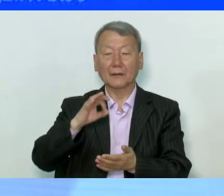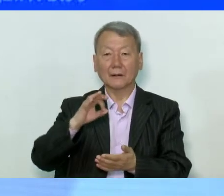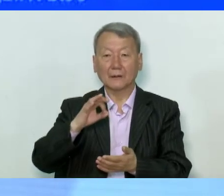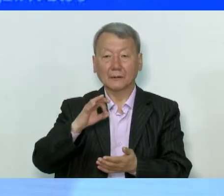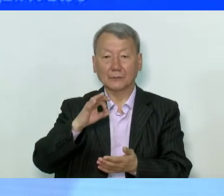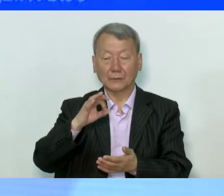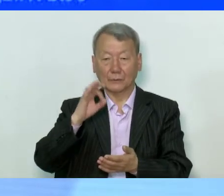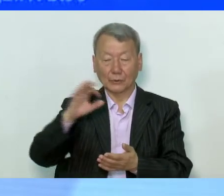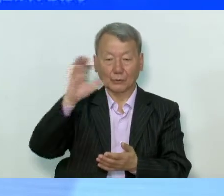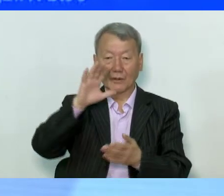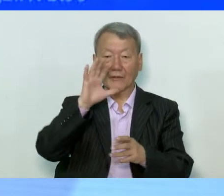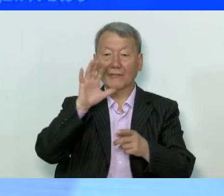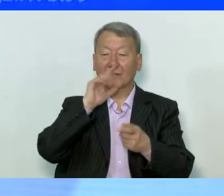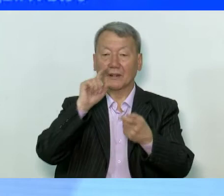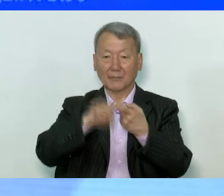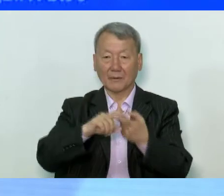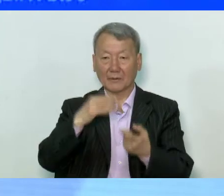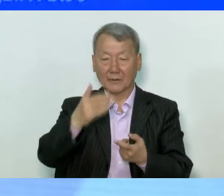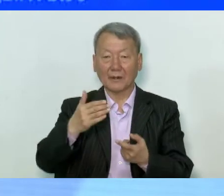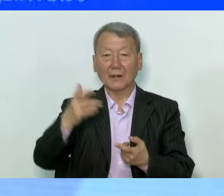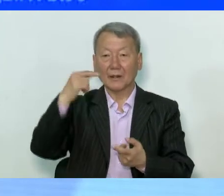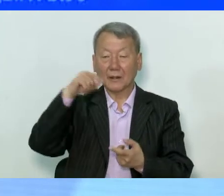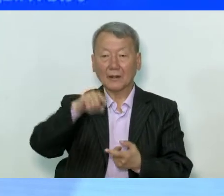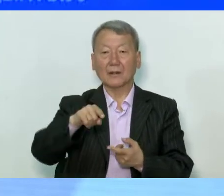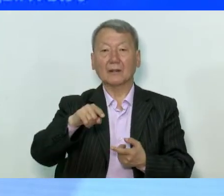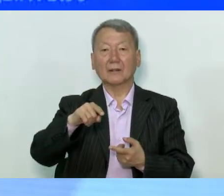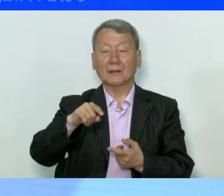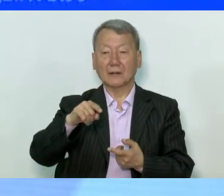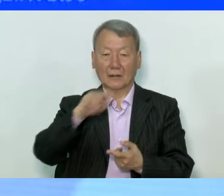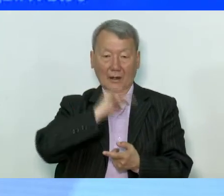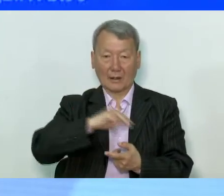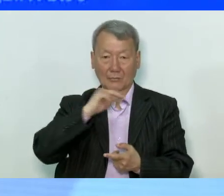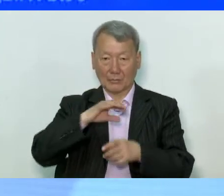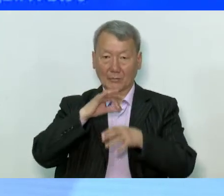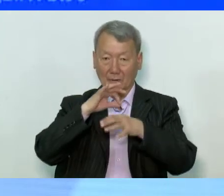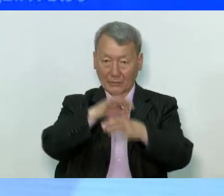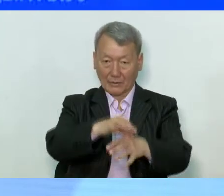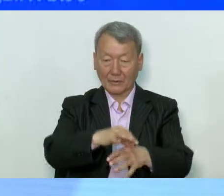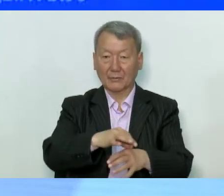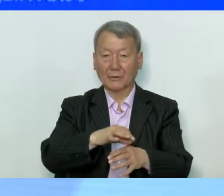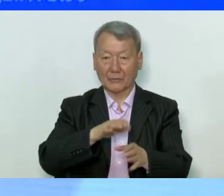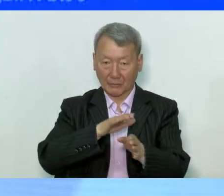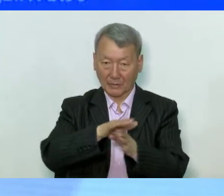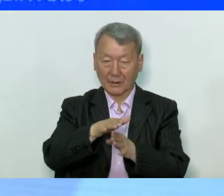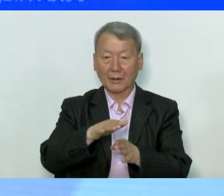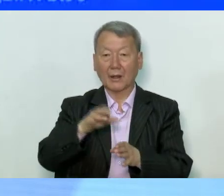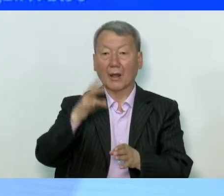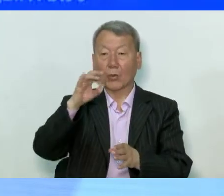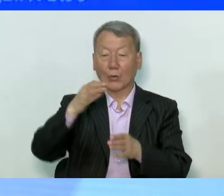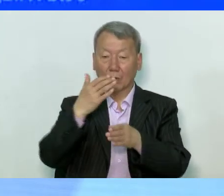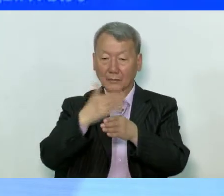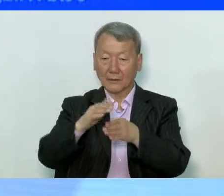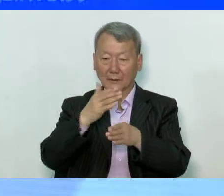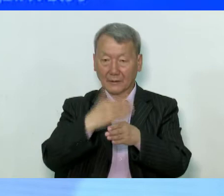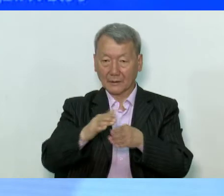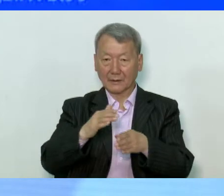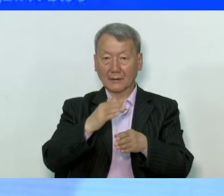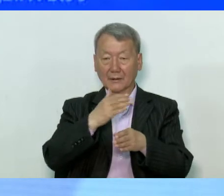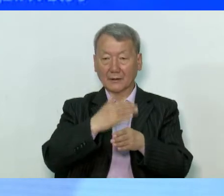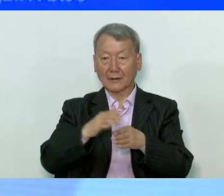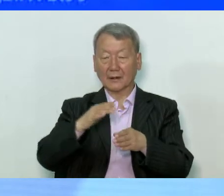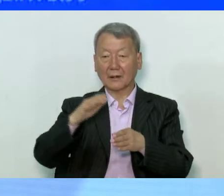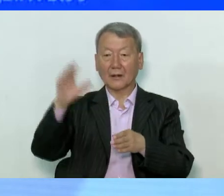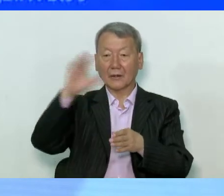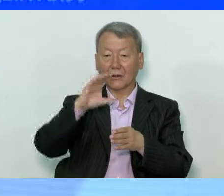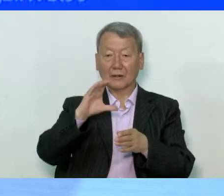кирип өзгөчө абал киргенде. Ошол боюнча иш алып барып атабыз. Бирок Этабетов менен жана